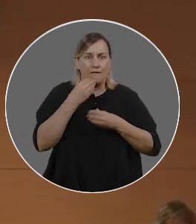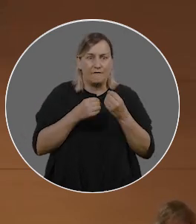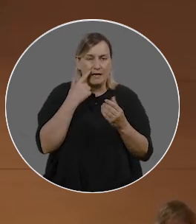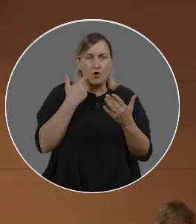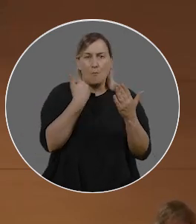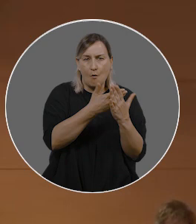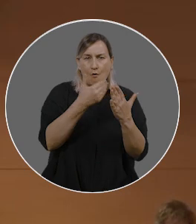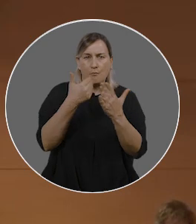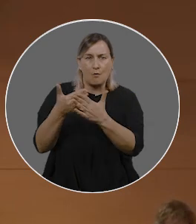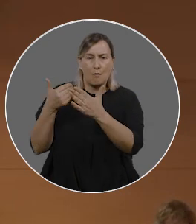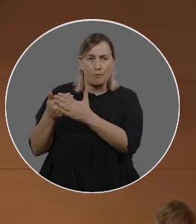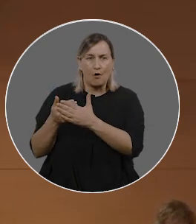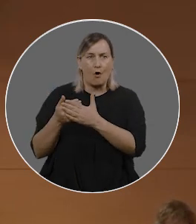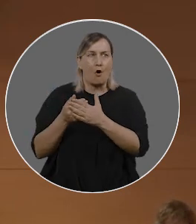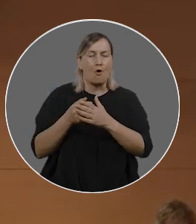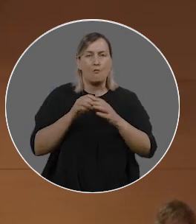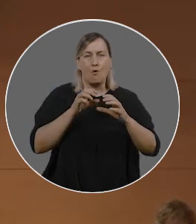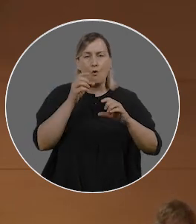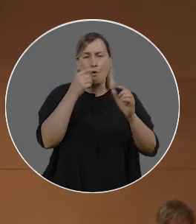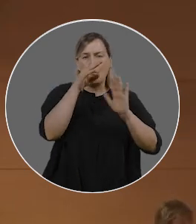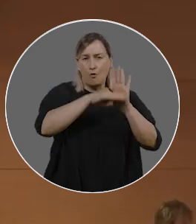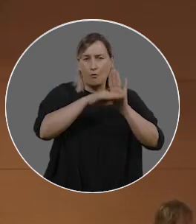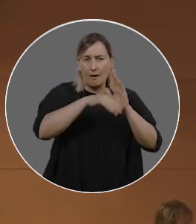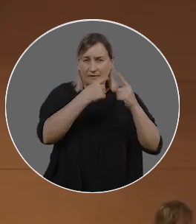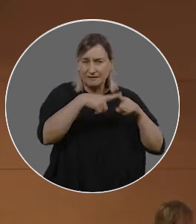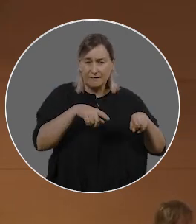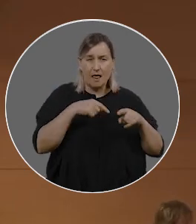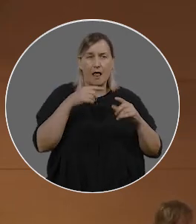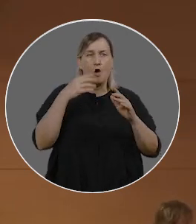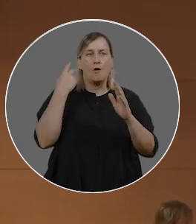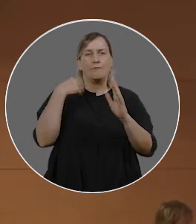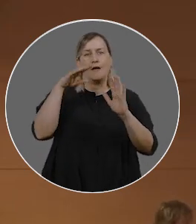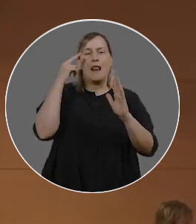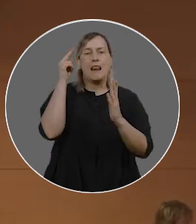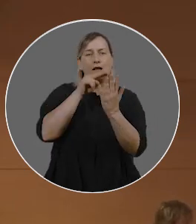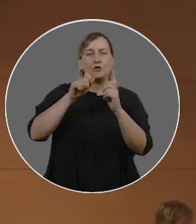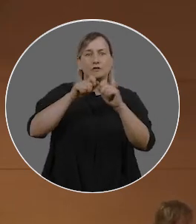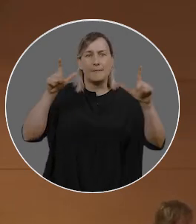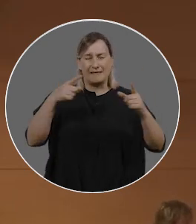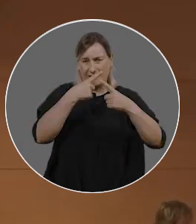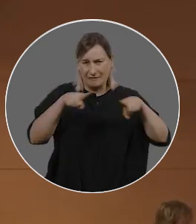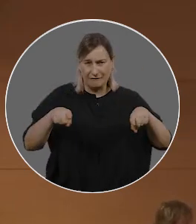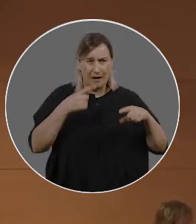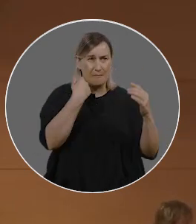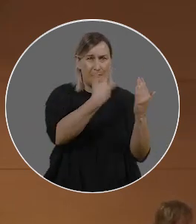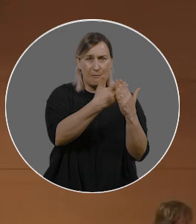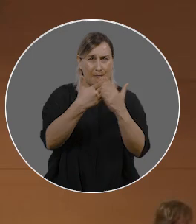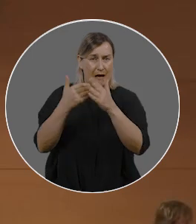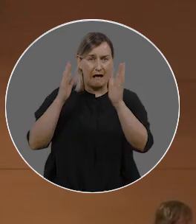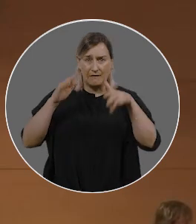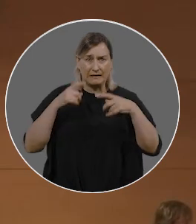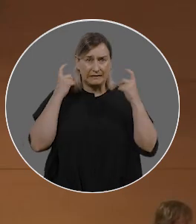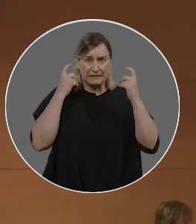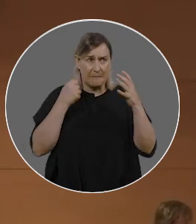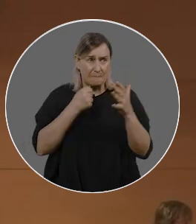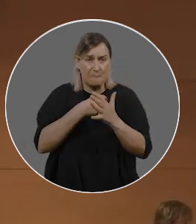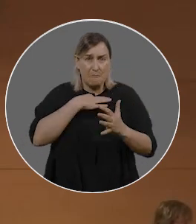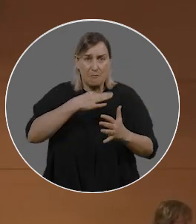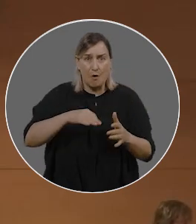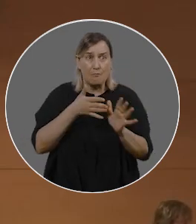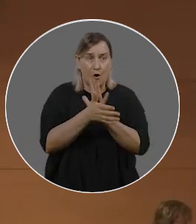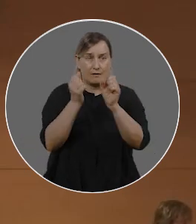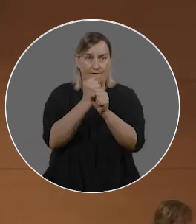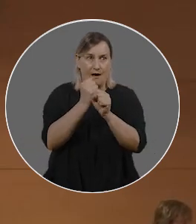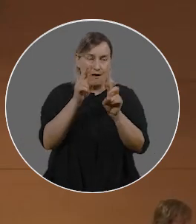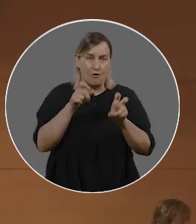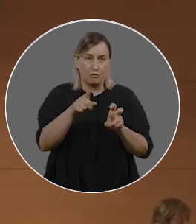sí o sí, bueno, jo ho provo amb diferents navegadors, inclús amb diferents lectors de pantalla, simulant bueno, tot el que puc,